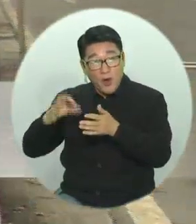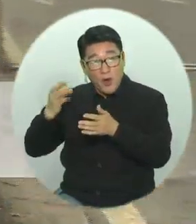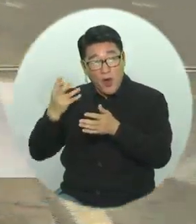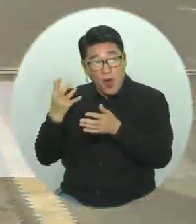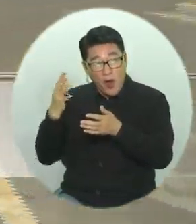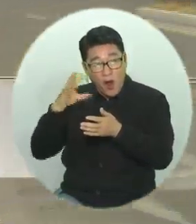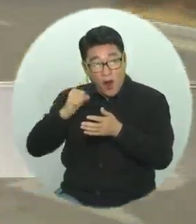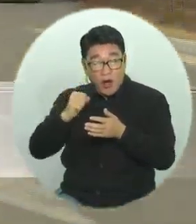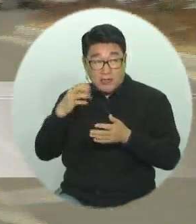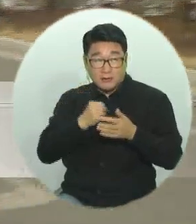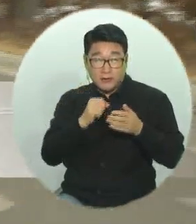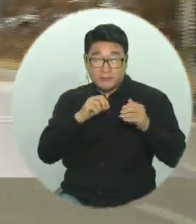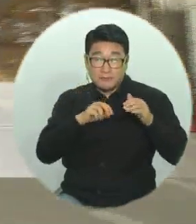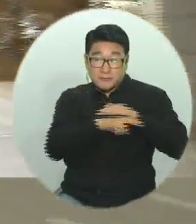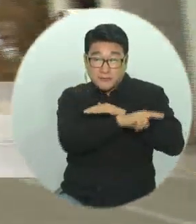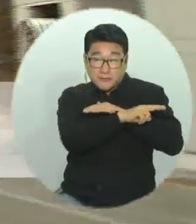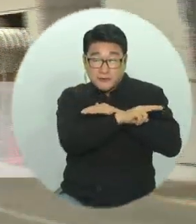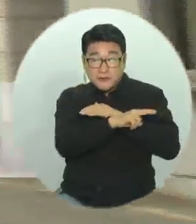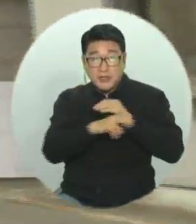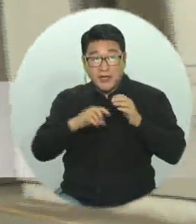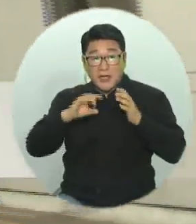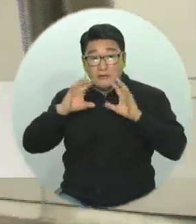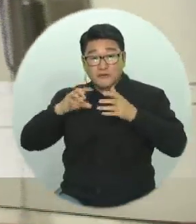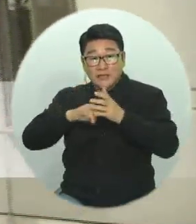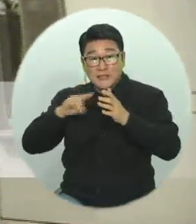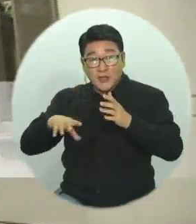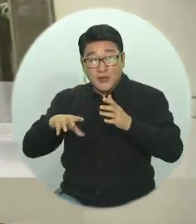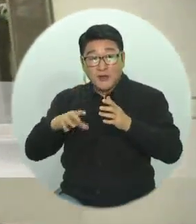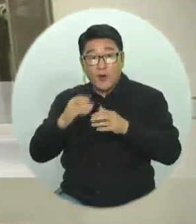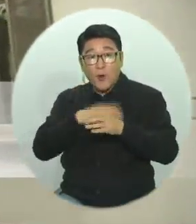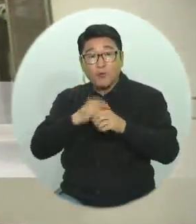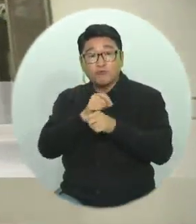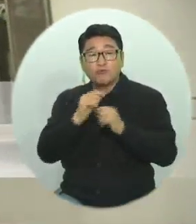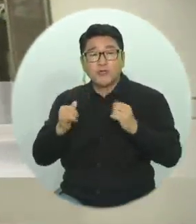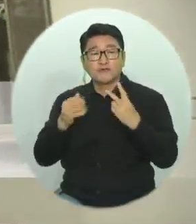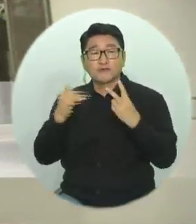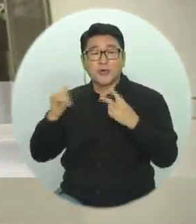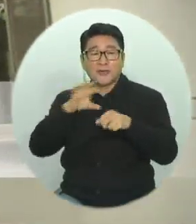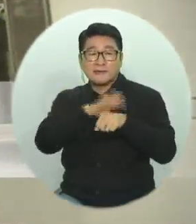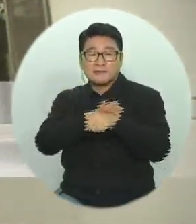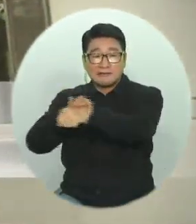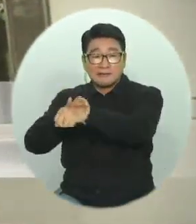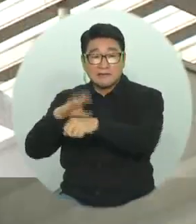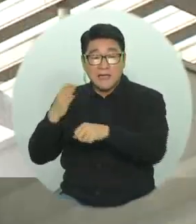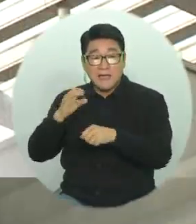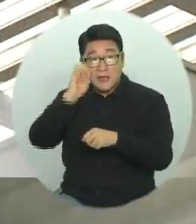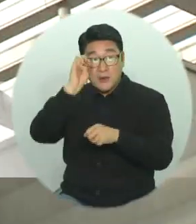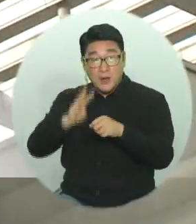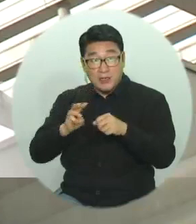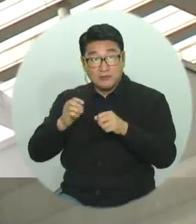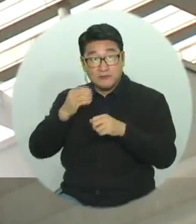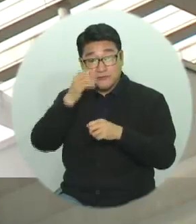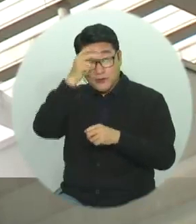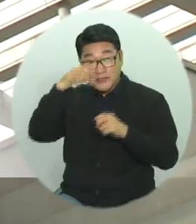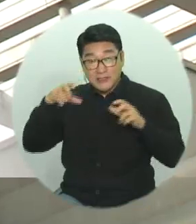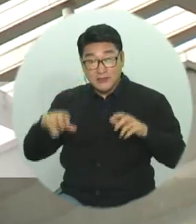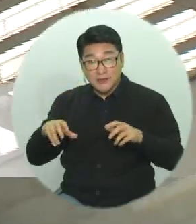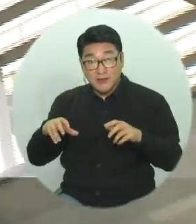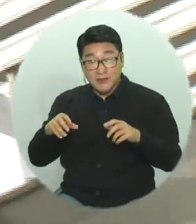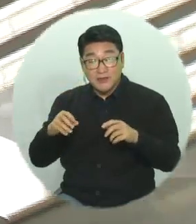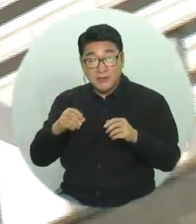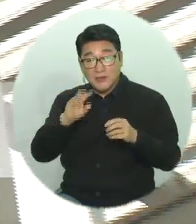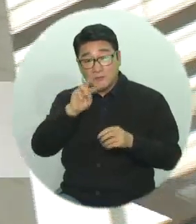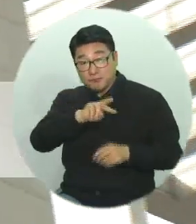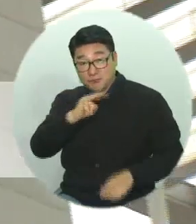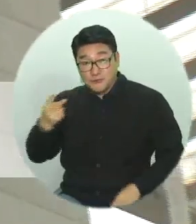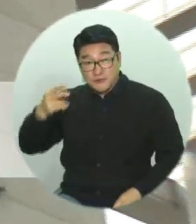잠적한 혐의로 전직 국세청 공무원 등 두 명이 구속됐습니다 광주서부 경찰서는 분양 전환이